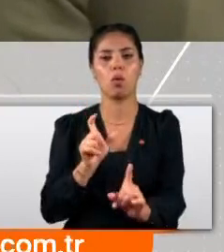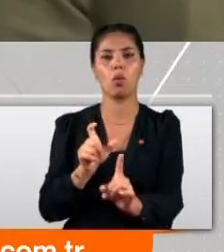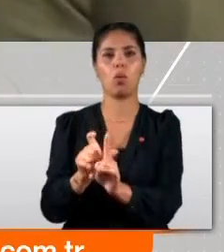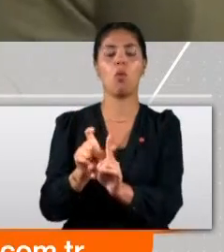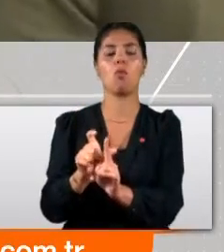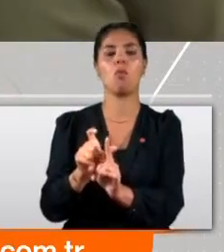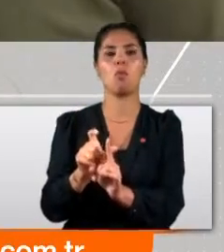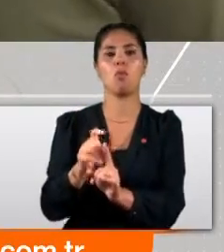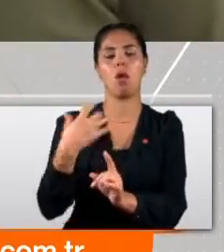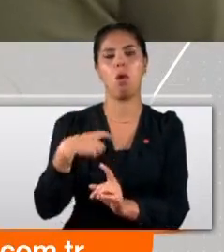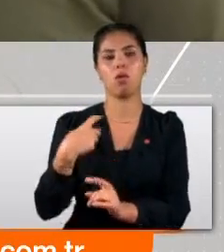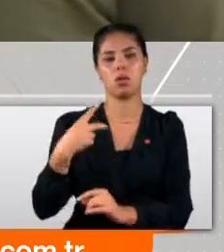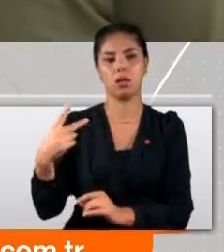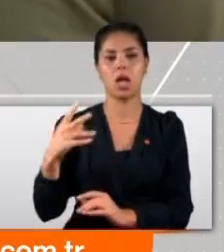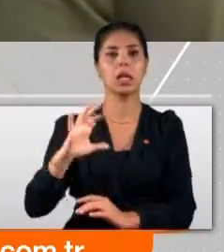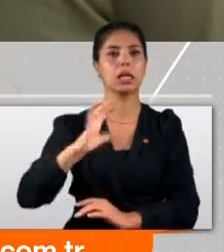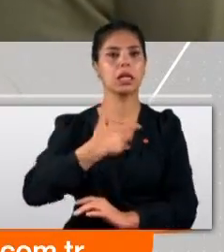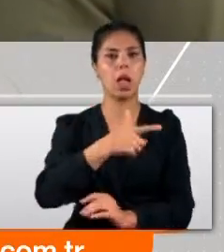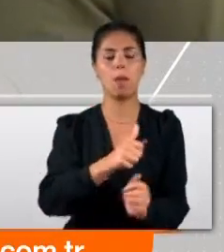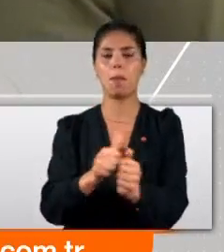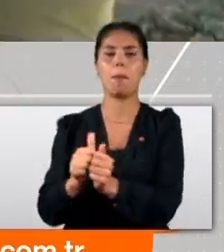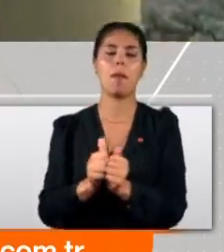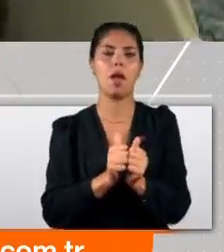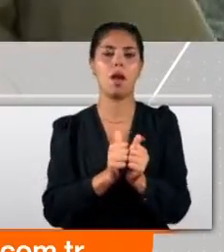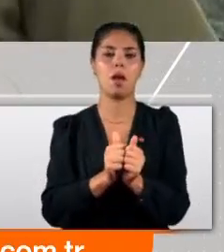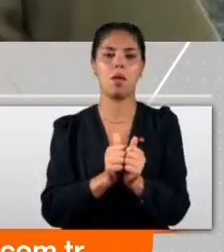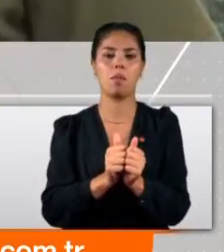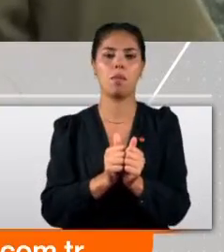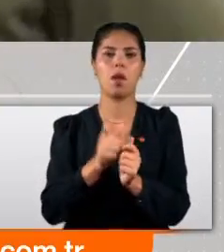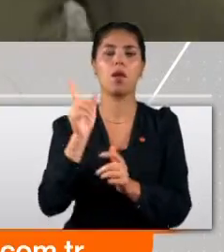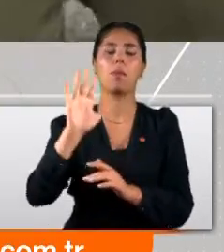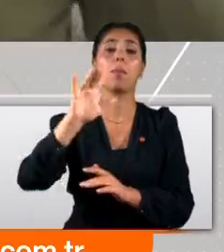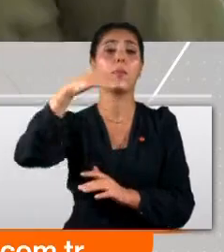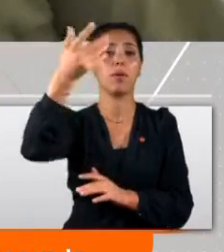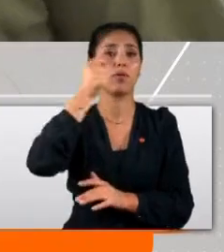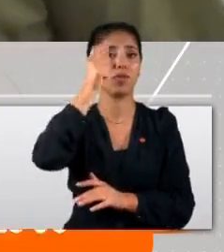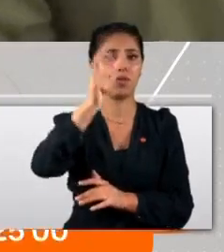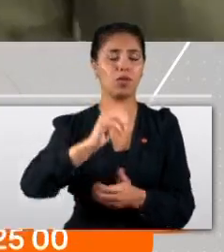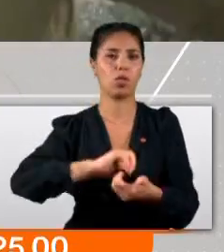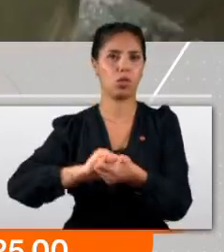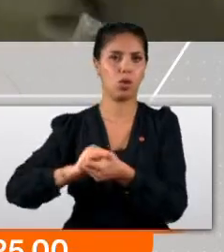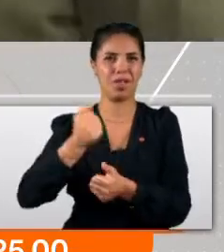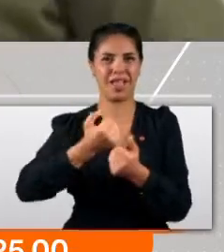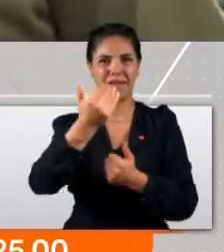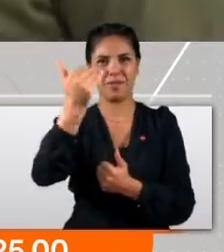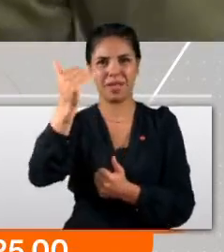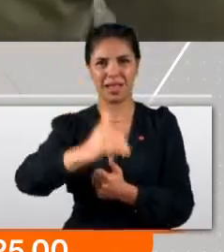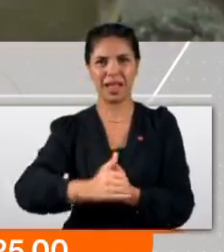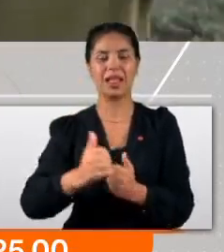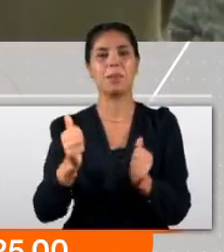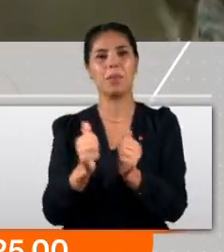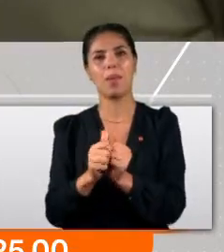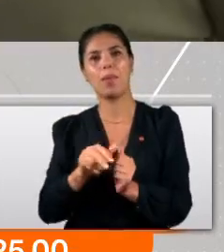olan köpeklerdir. Sahibinden hiçbir şekilde ayrılacağını düşünmüyorum. Birisi dost olarak arabasına yanaşıp sahibini kol kola